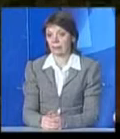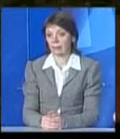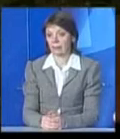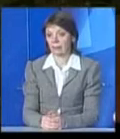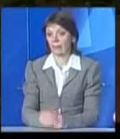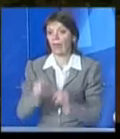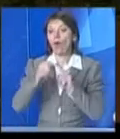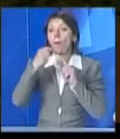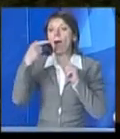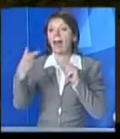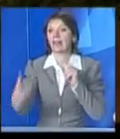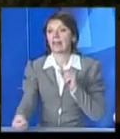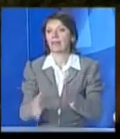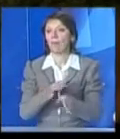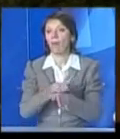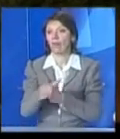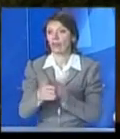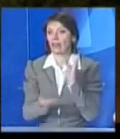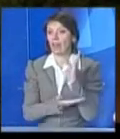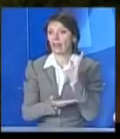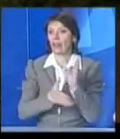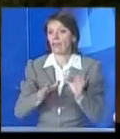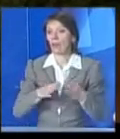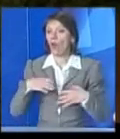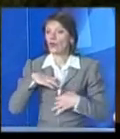опалий лист повністю на деревах, було сумно.